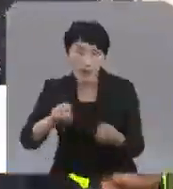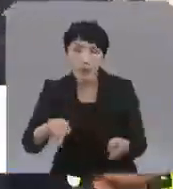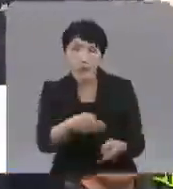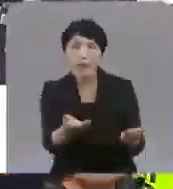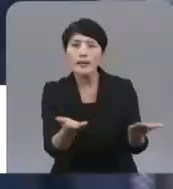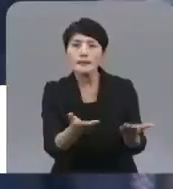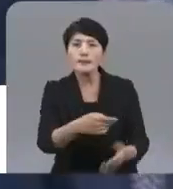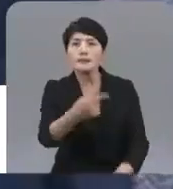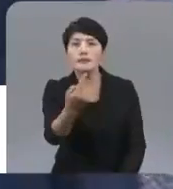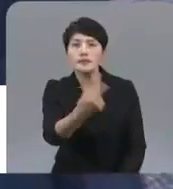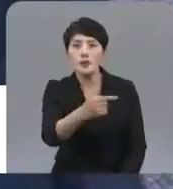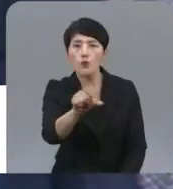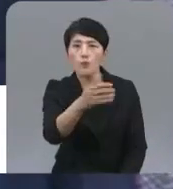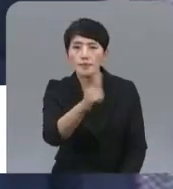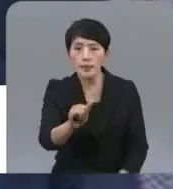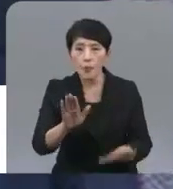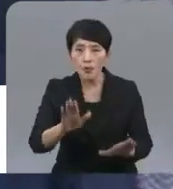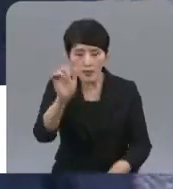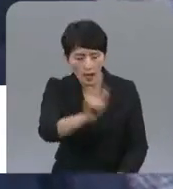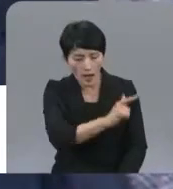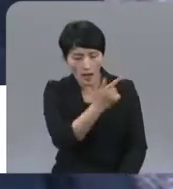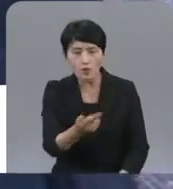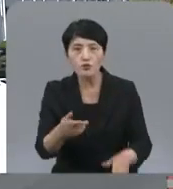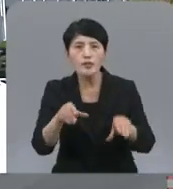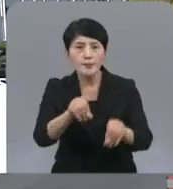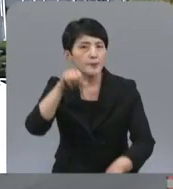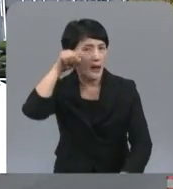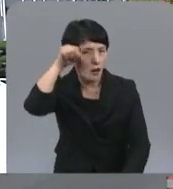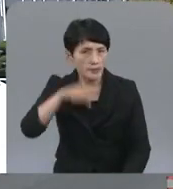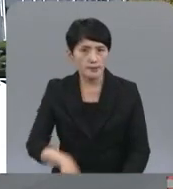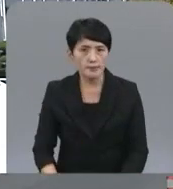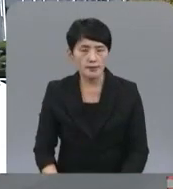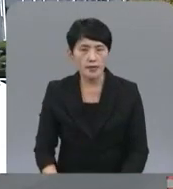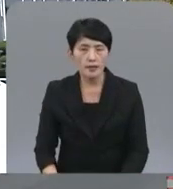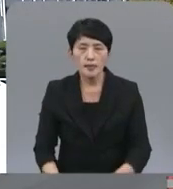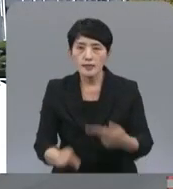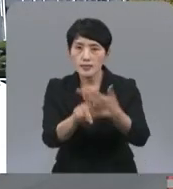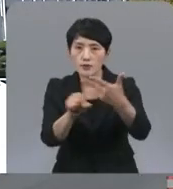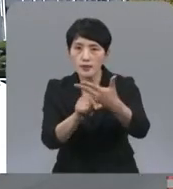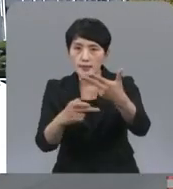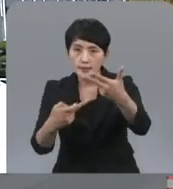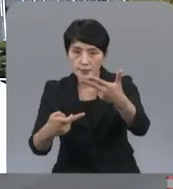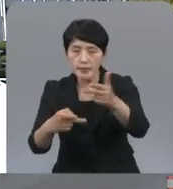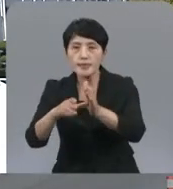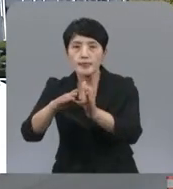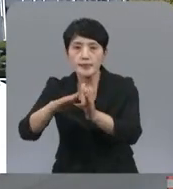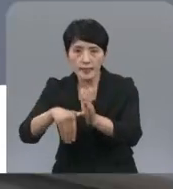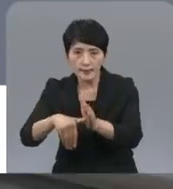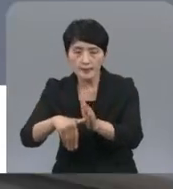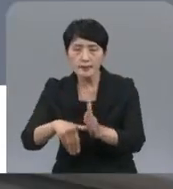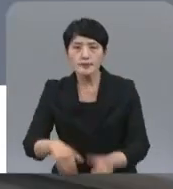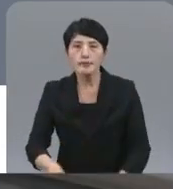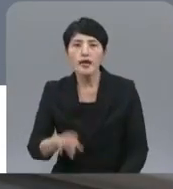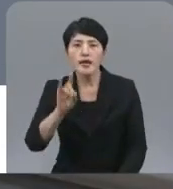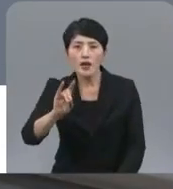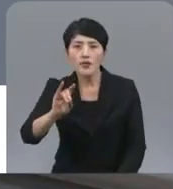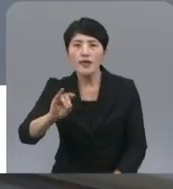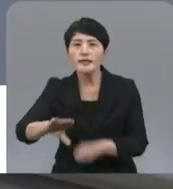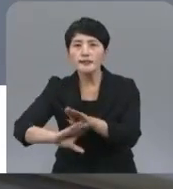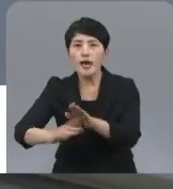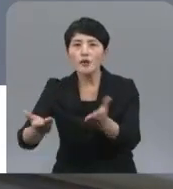требуют повысить минимальную заработную плату и усилит политическое влияние тру все в преддверии